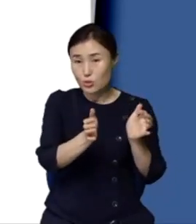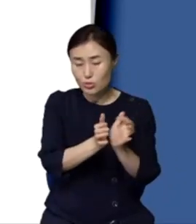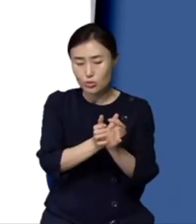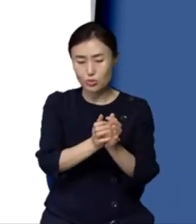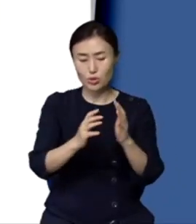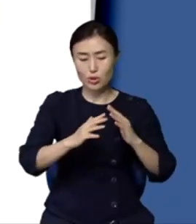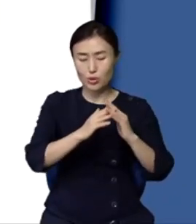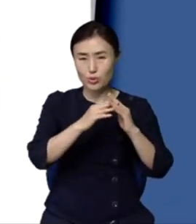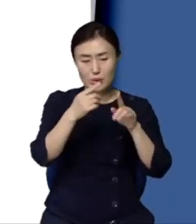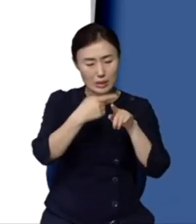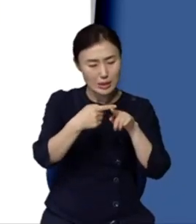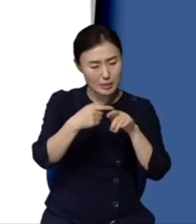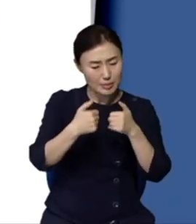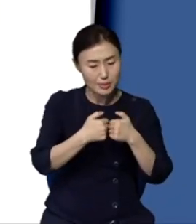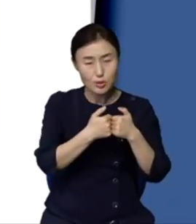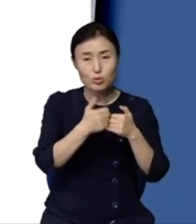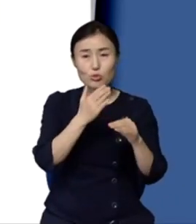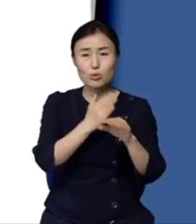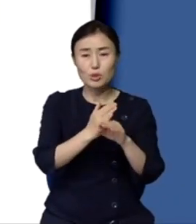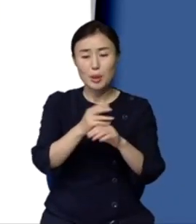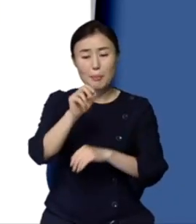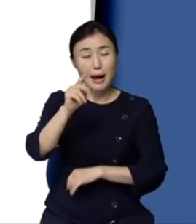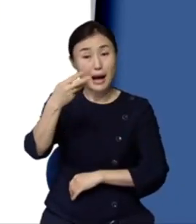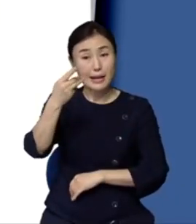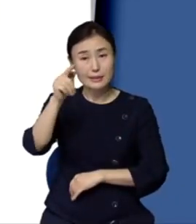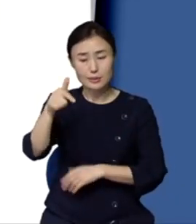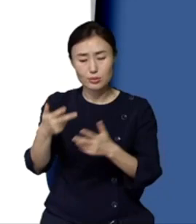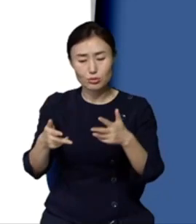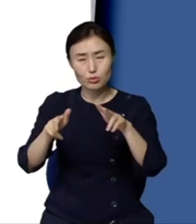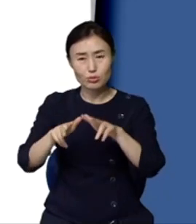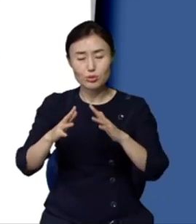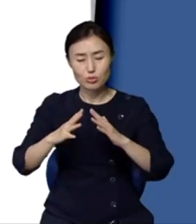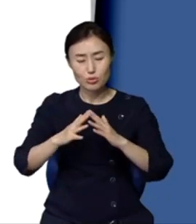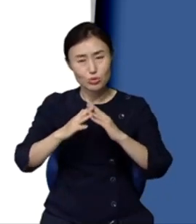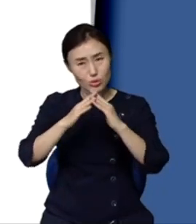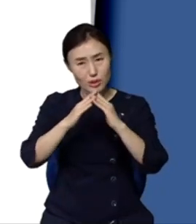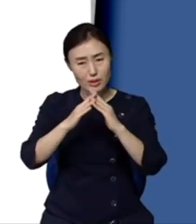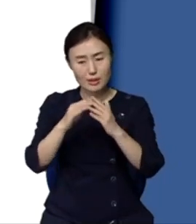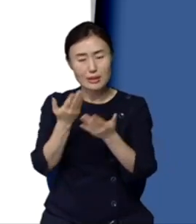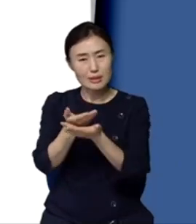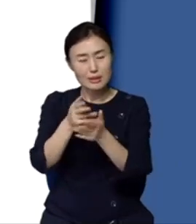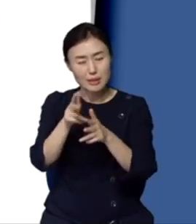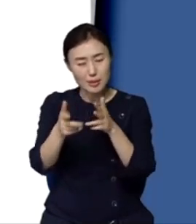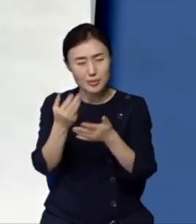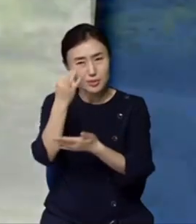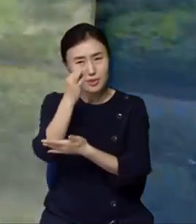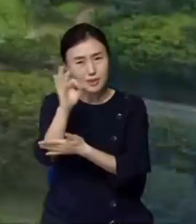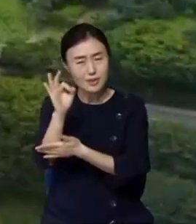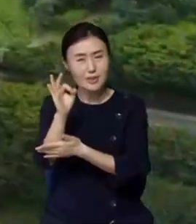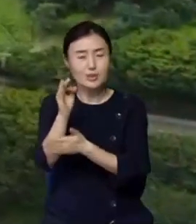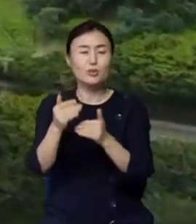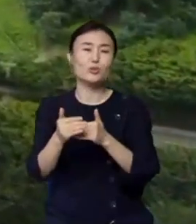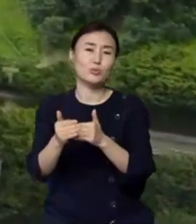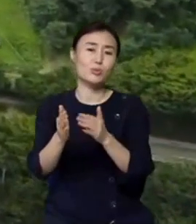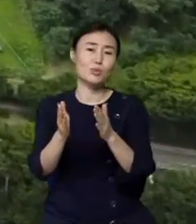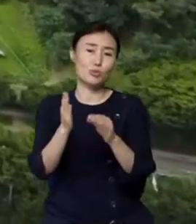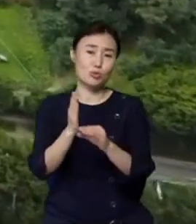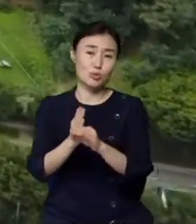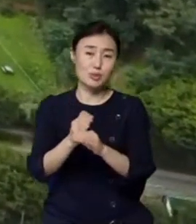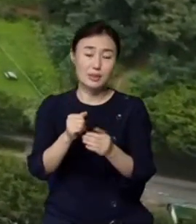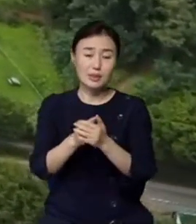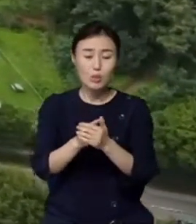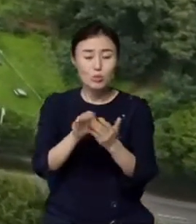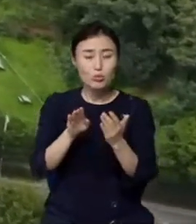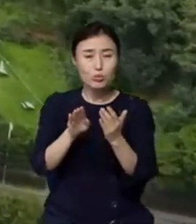있고 마륵공원 등 4곳은 주택건설 사업계획 승인을 앞두고 있습니다. 후분양에 나선 중앙공원